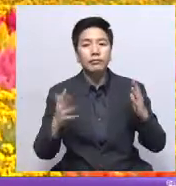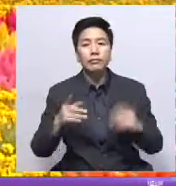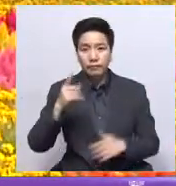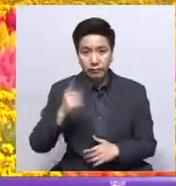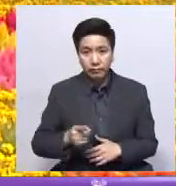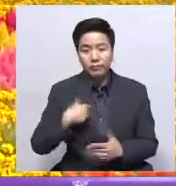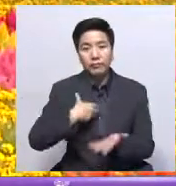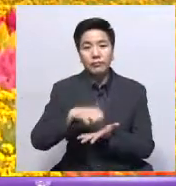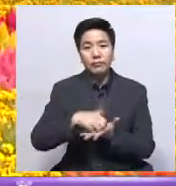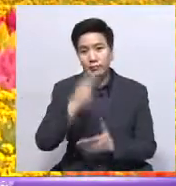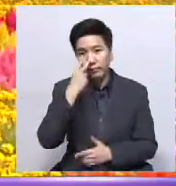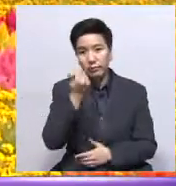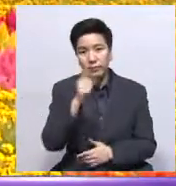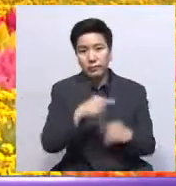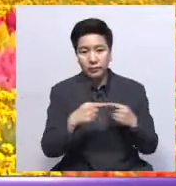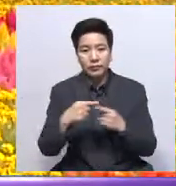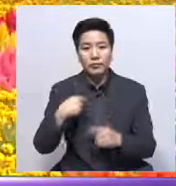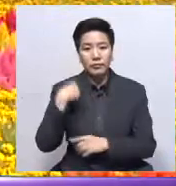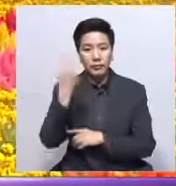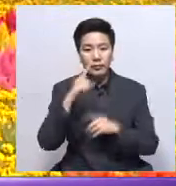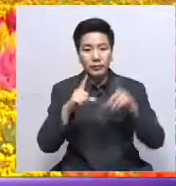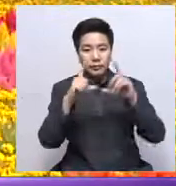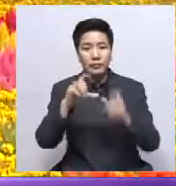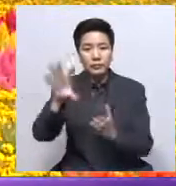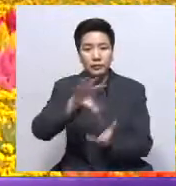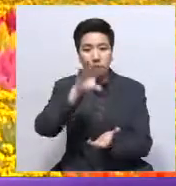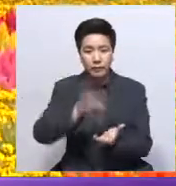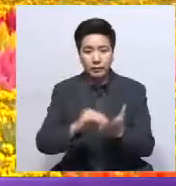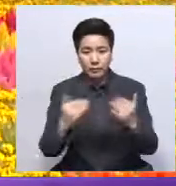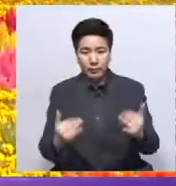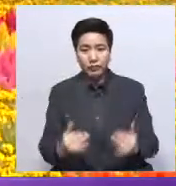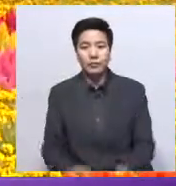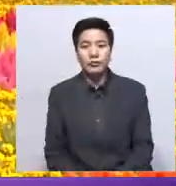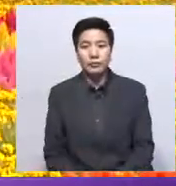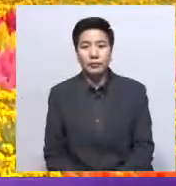วงนี้เชิญกลับไปที่ทางสถานีส่วนผมต้องขอตัวไปถ่ายภาพเก็บไว้เป็นที่ระลึกก่อนนะครับ